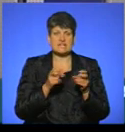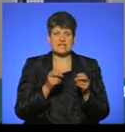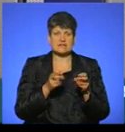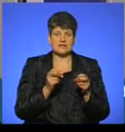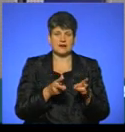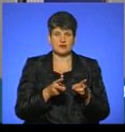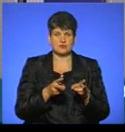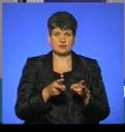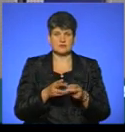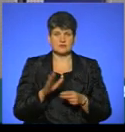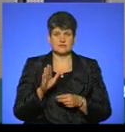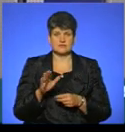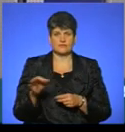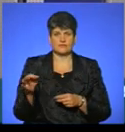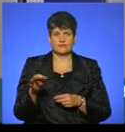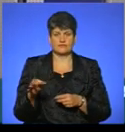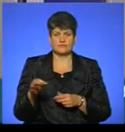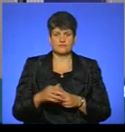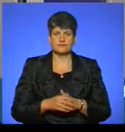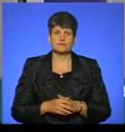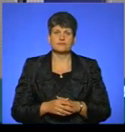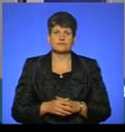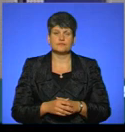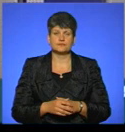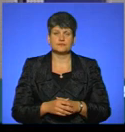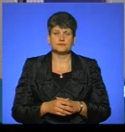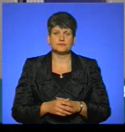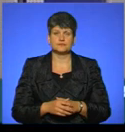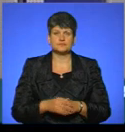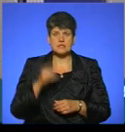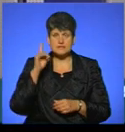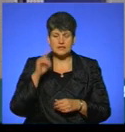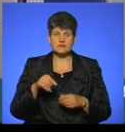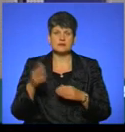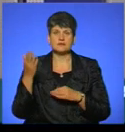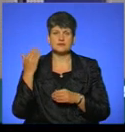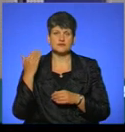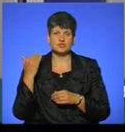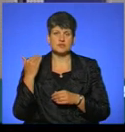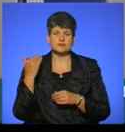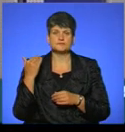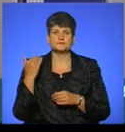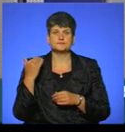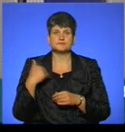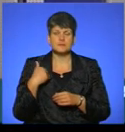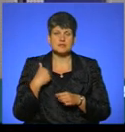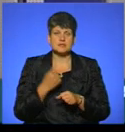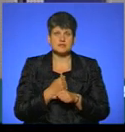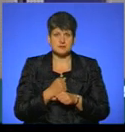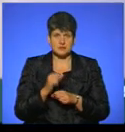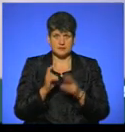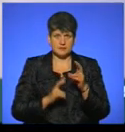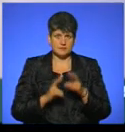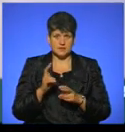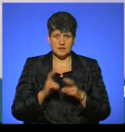в водосховище. Знаєте, в свій час ми заставили підприємства